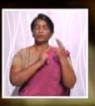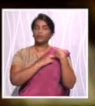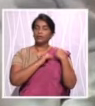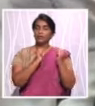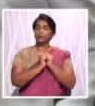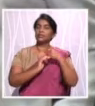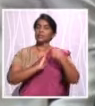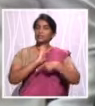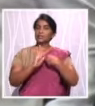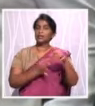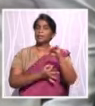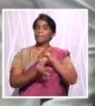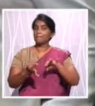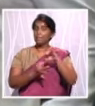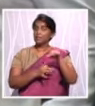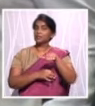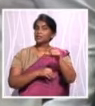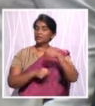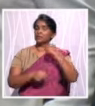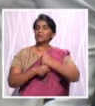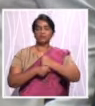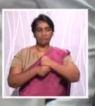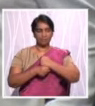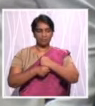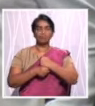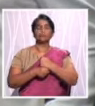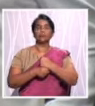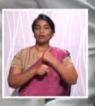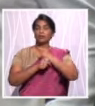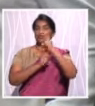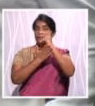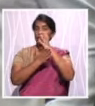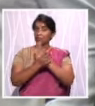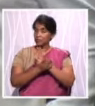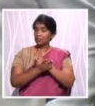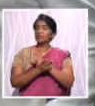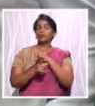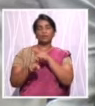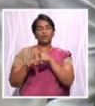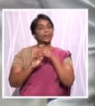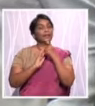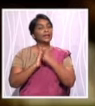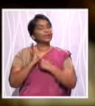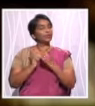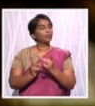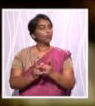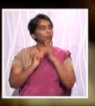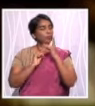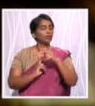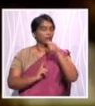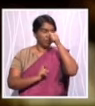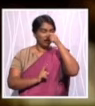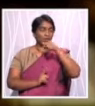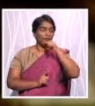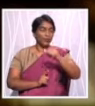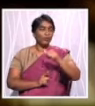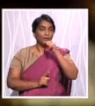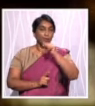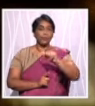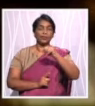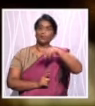කර්තව්‍ය ශ්‍රී ලංකා ප්‍රජාතාන්ත්‍රික සමාජවාදී ජනරජයේ ආණ්ඩුක්‍රම ව්‍යවස්ථාවට සහ නීතියට අනුකූලව අවංකව ඉටු කරන